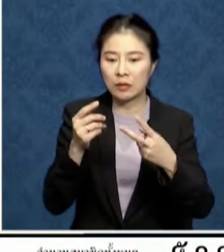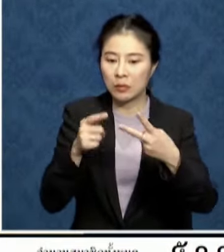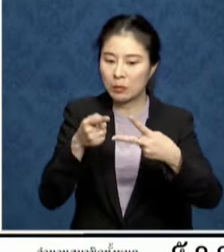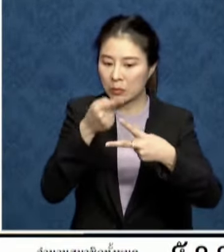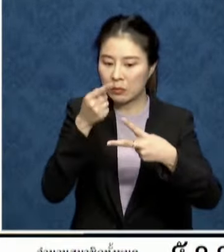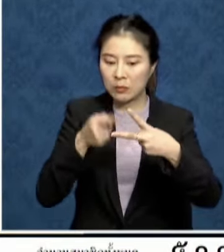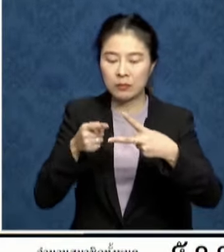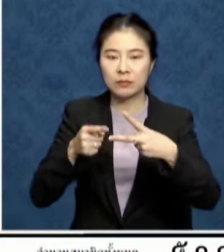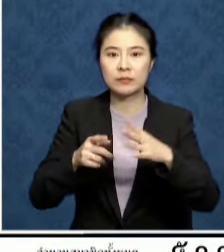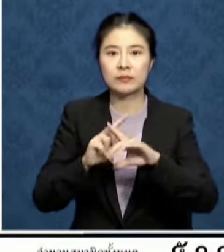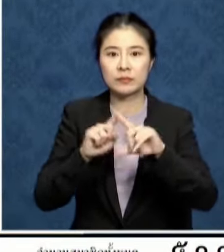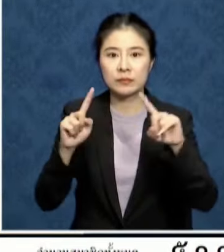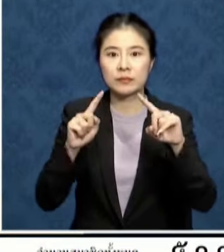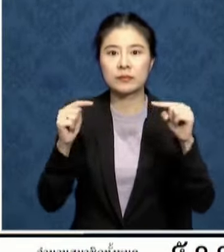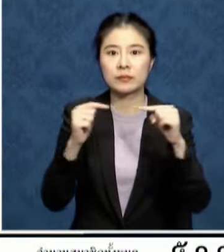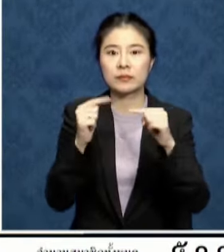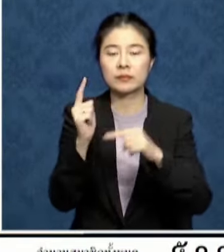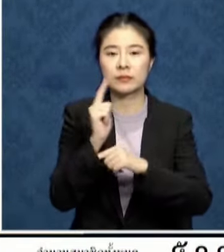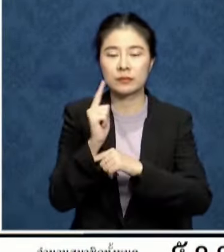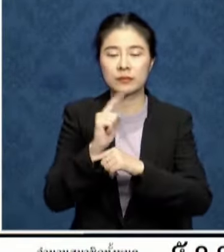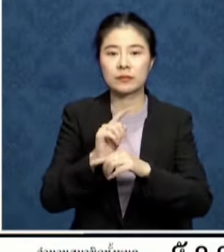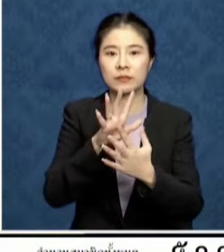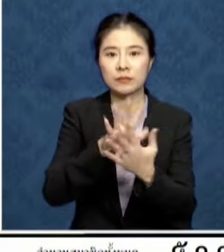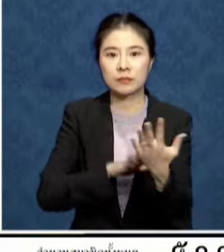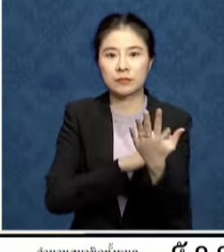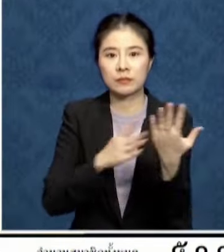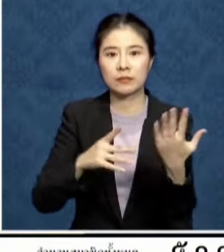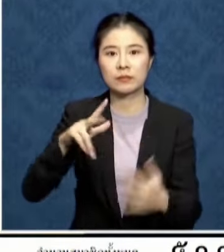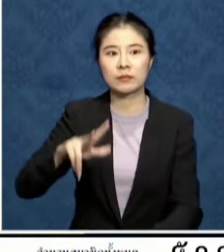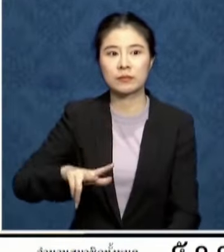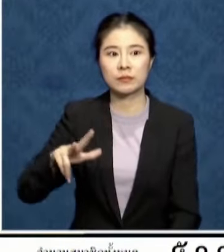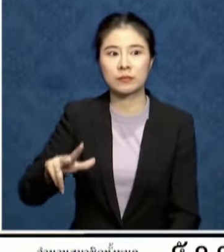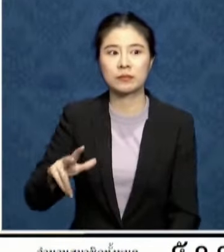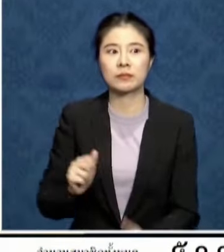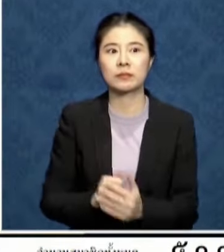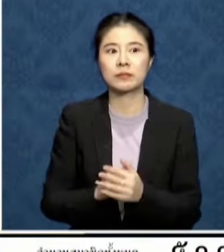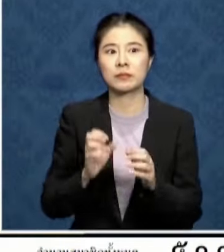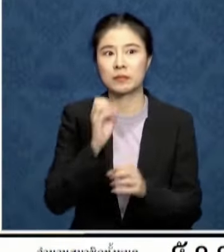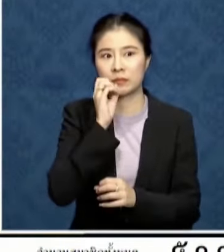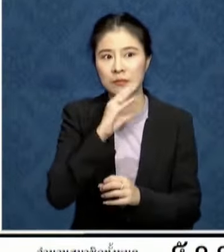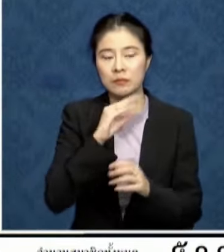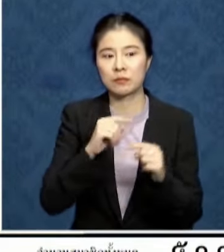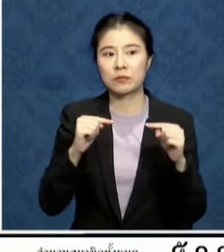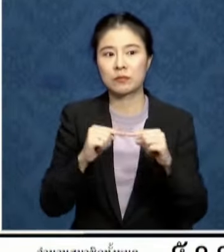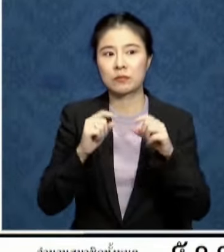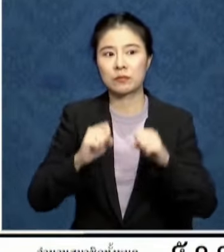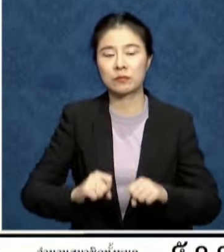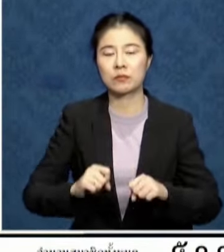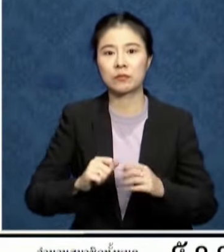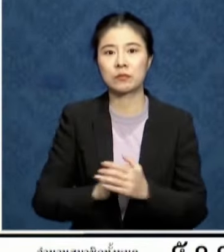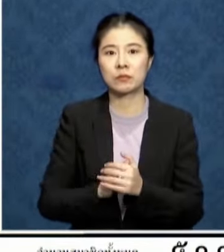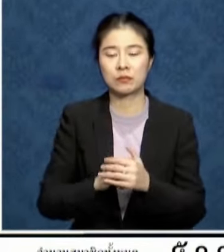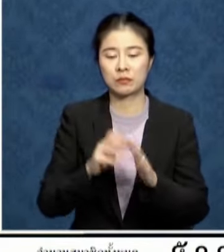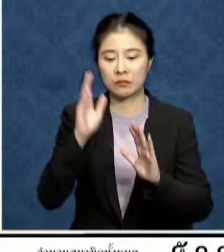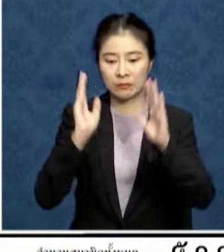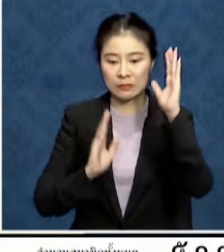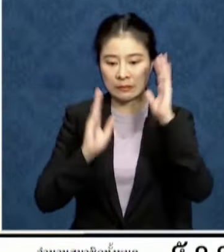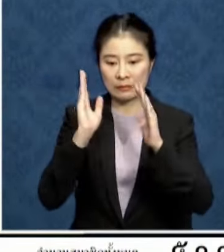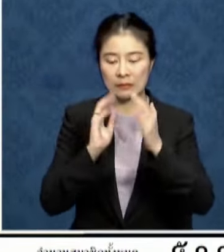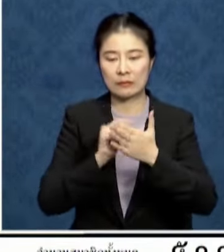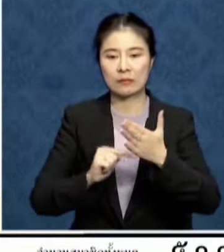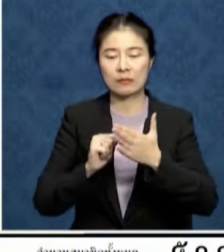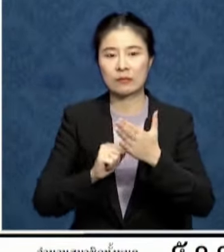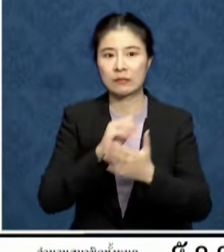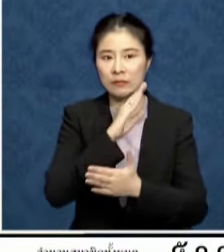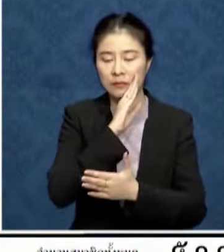ว่าในขณะที่ร่างของพรรคเพื่อไทยนั้นเขียนเกณฑ์ชั้นล่างในลักษณะที่บอกว่าประชามติจะมีผลก็ต่อเมื่อคนที่ลงคะแนนเห็นชอบเป็นเสียงข้างม